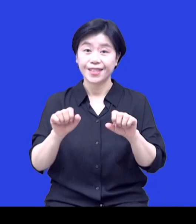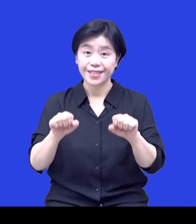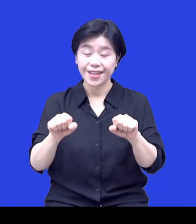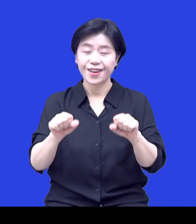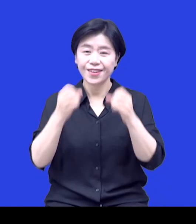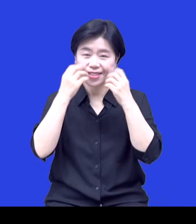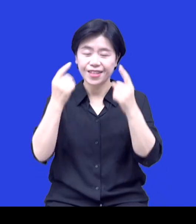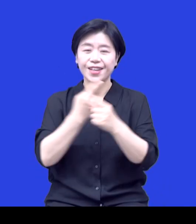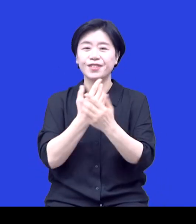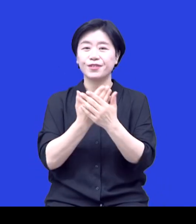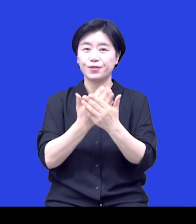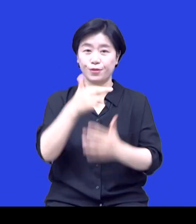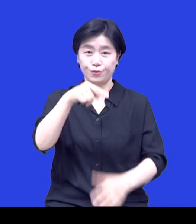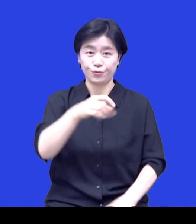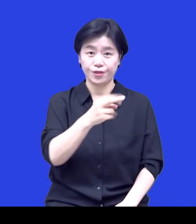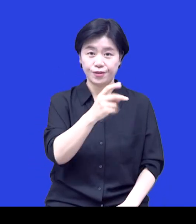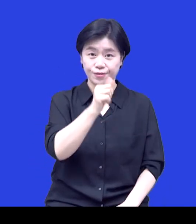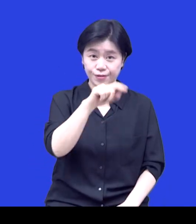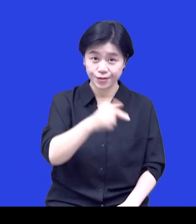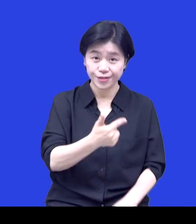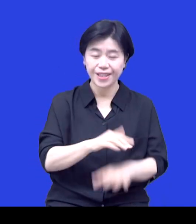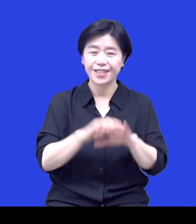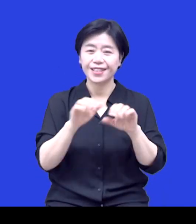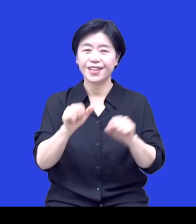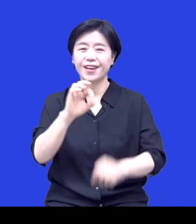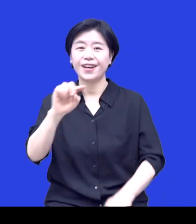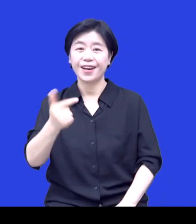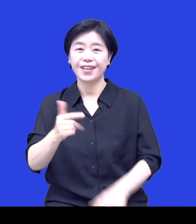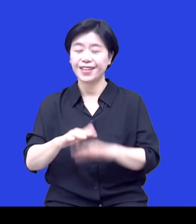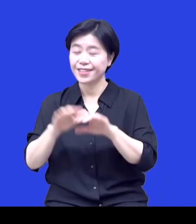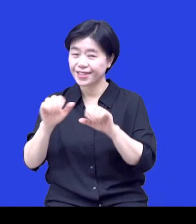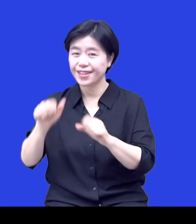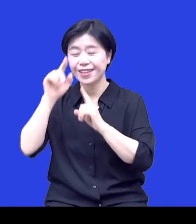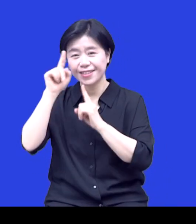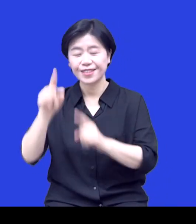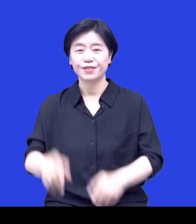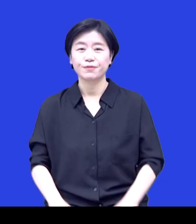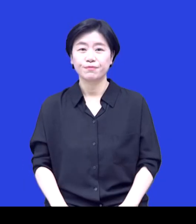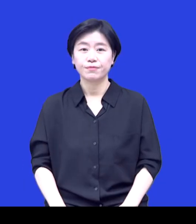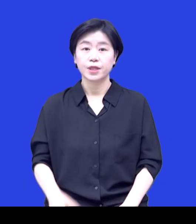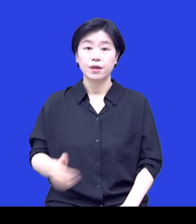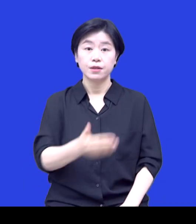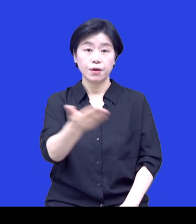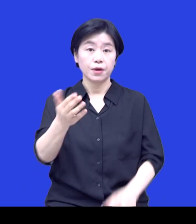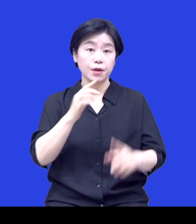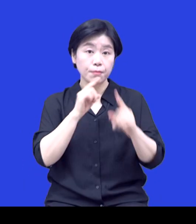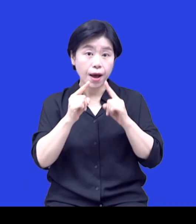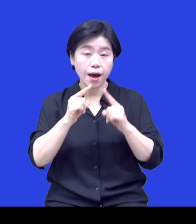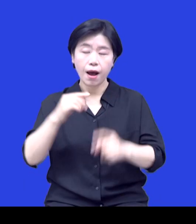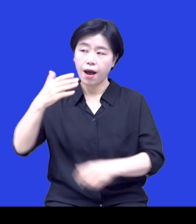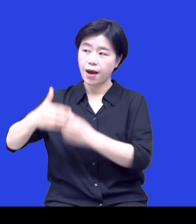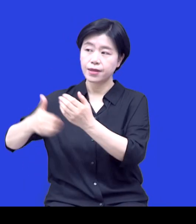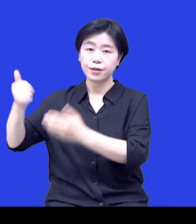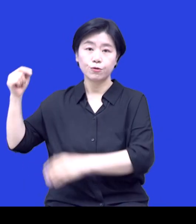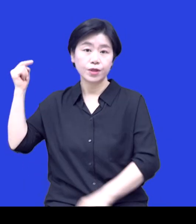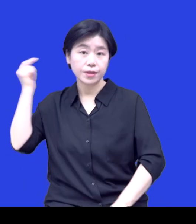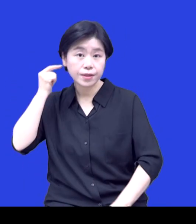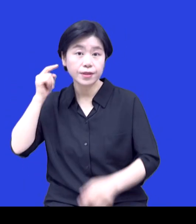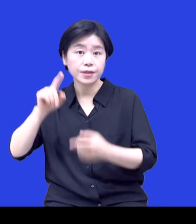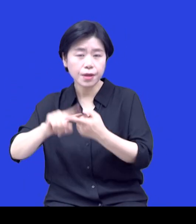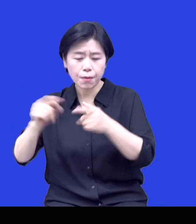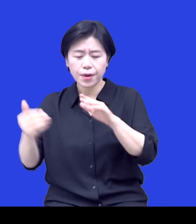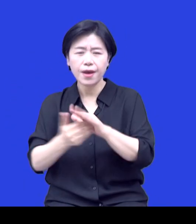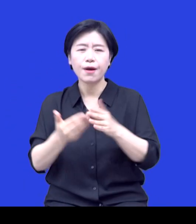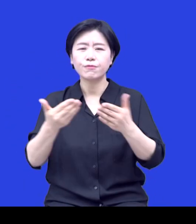안녕하세요. 새롭게 하소서 주영훈입니다. 안녕하세요. 안수지입니다. 안녕하세요. 이정수입니다. 너희 말이 내 귀에 들린 대로 내가 너희에게 행하리라.